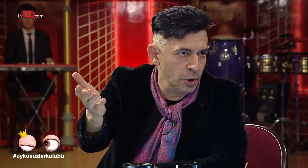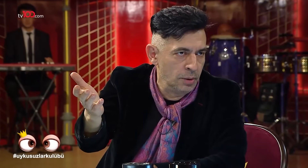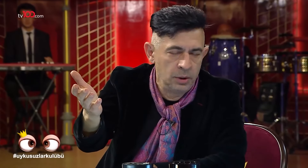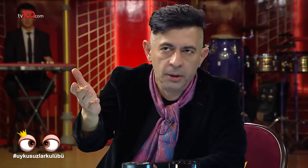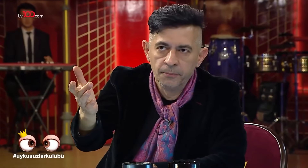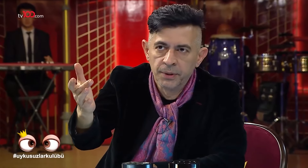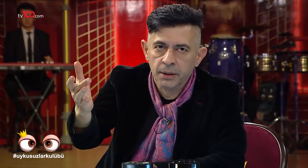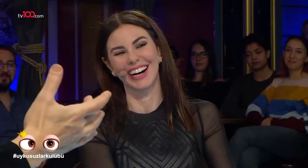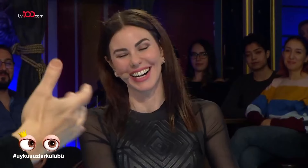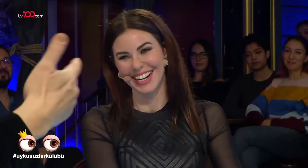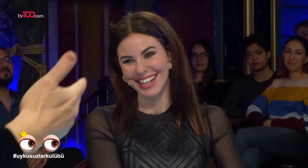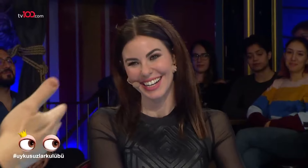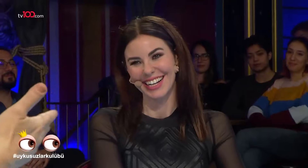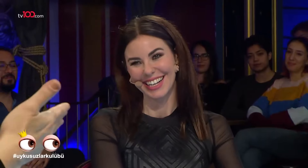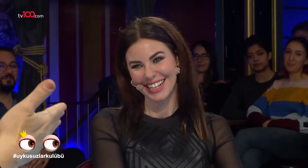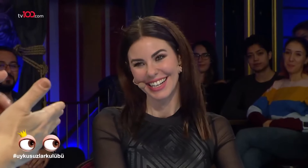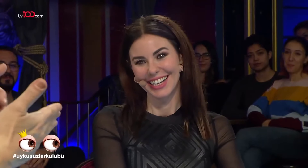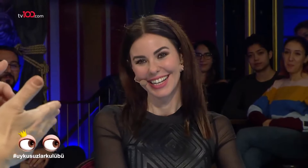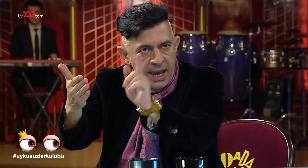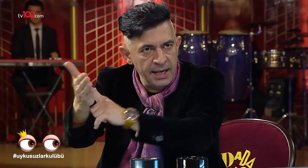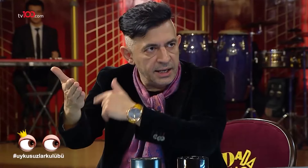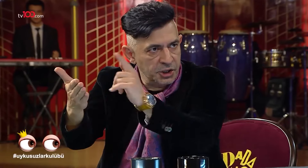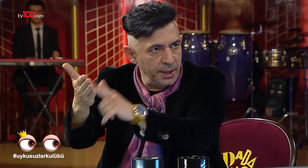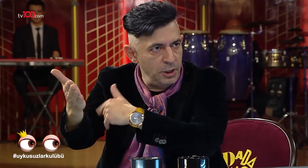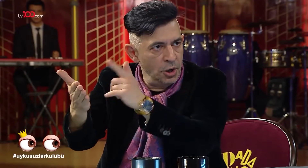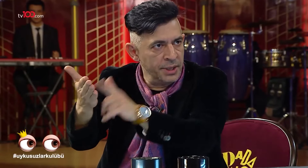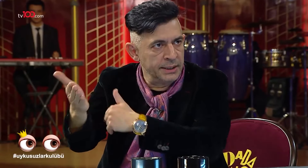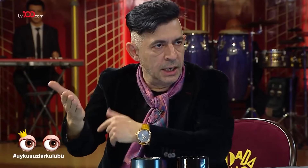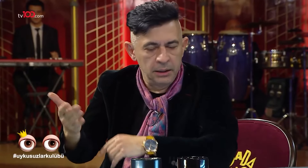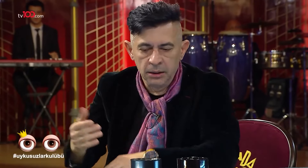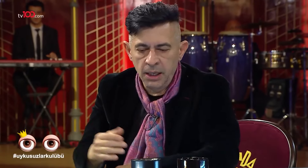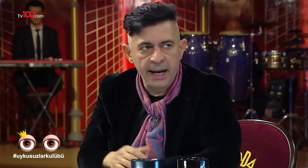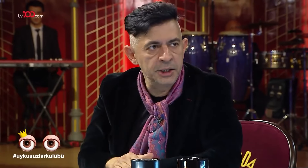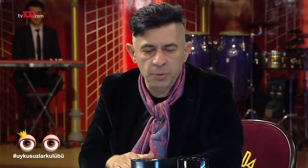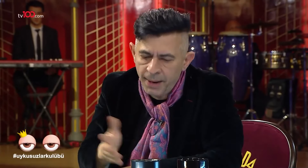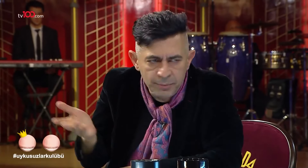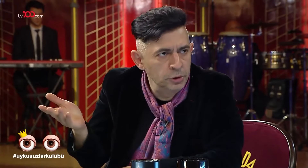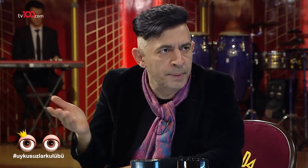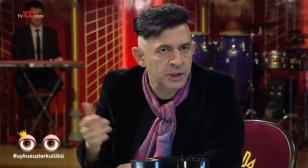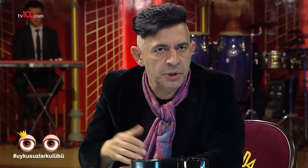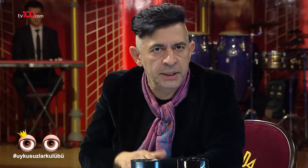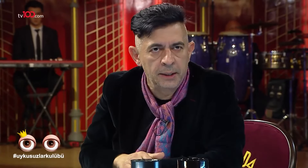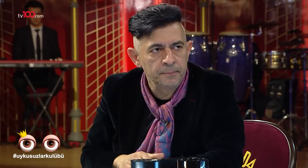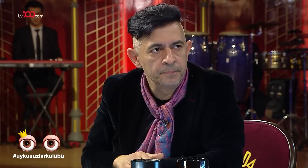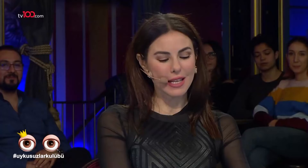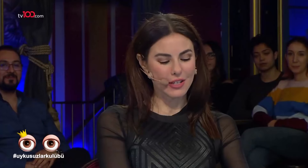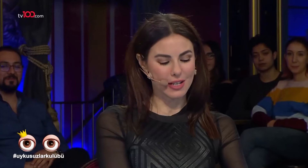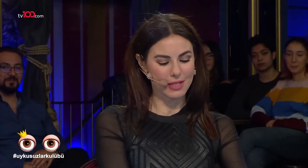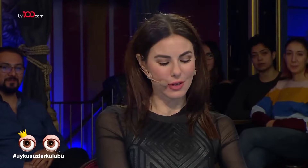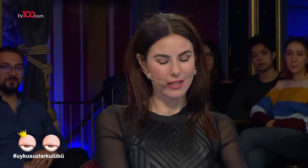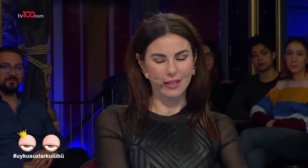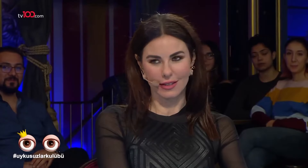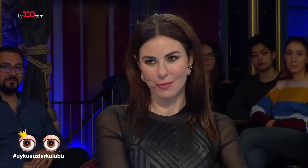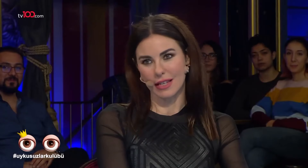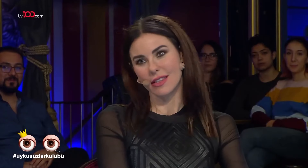koyabiliyor mu bilmiyorum ama şey yapıyor elle kaşıyo onlar da yani hi bu maymunluk başka bir şey değil ama biz 20'li